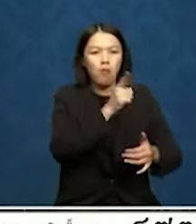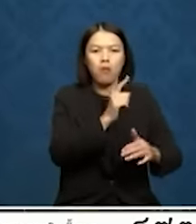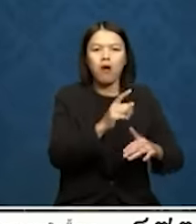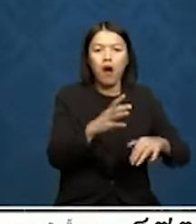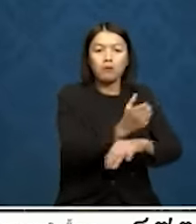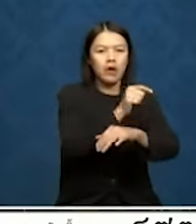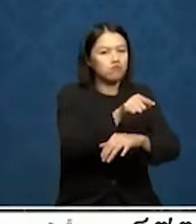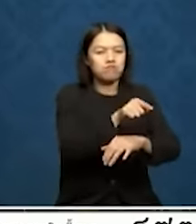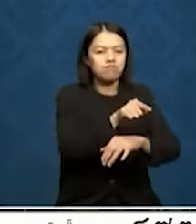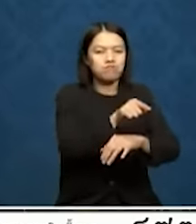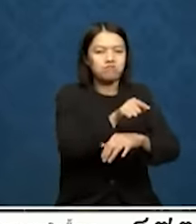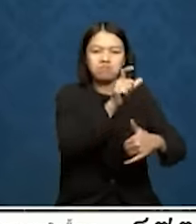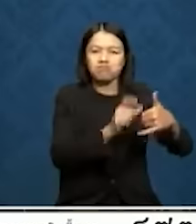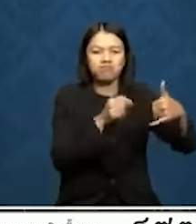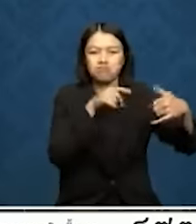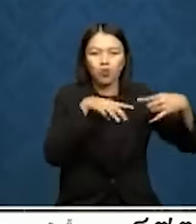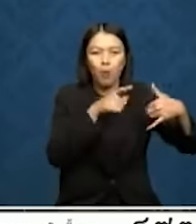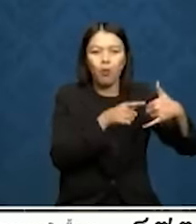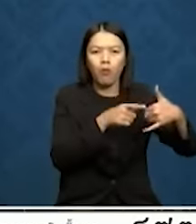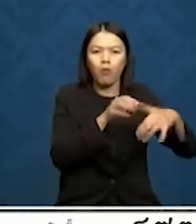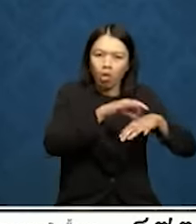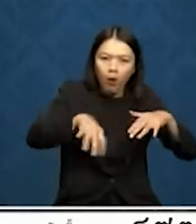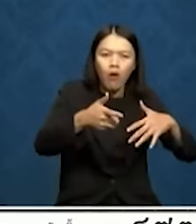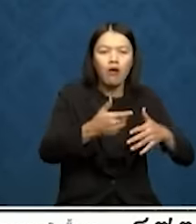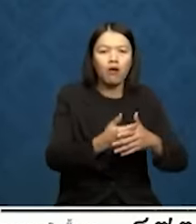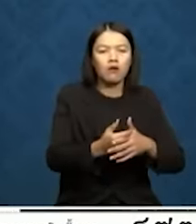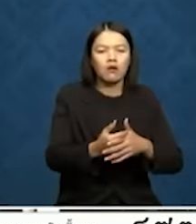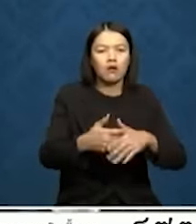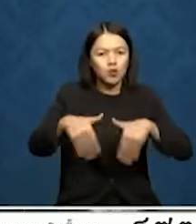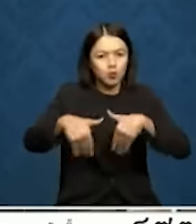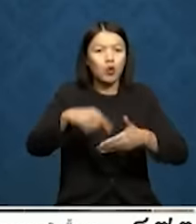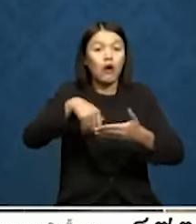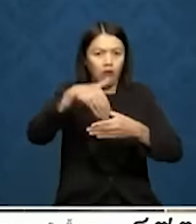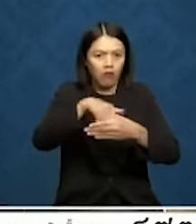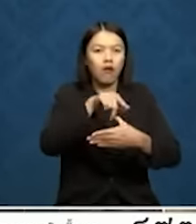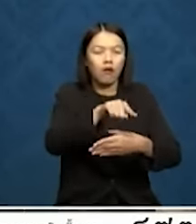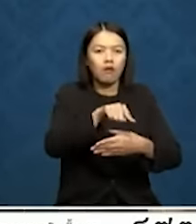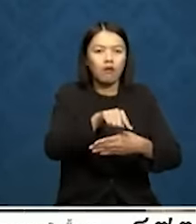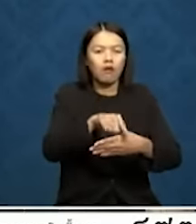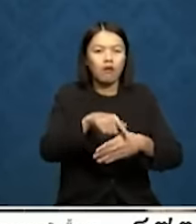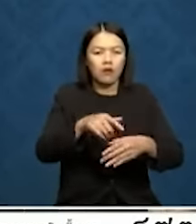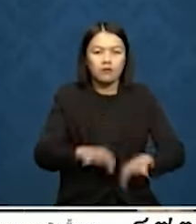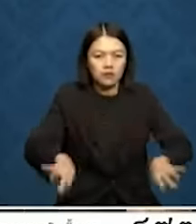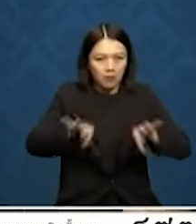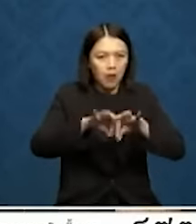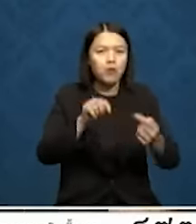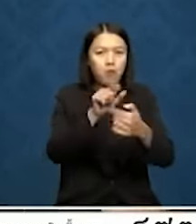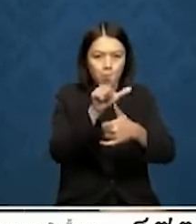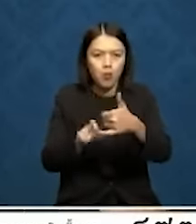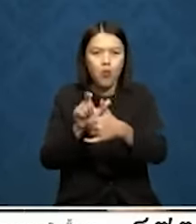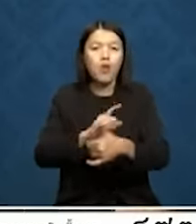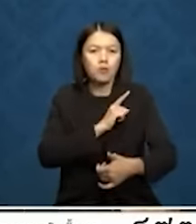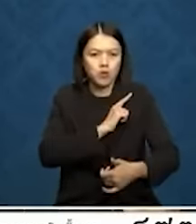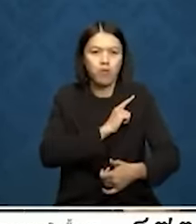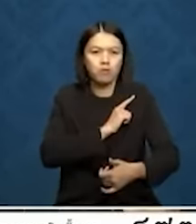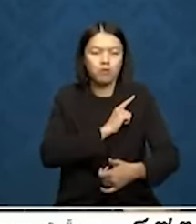นักการเมืองในฐานะที่นักการเมืองมาจากพ่อแม่พี่น้องประชาชน ผมคิดว่าควรจะต้องใช้ความรับผิด